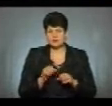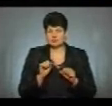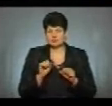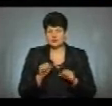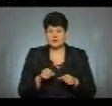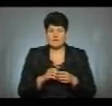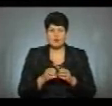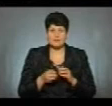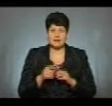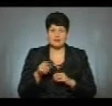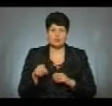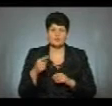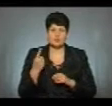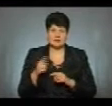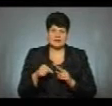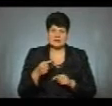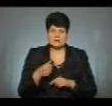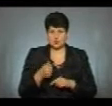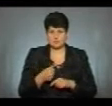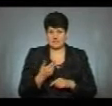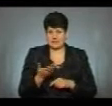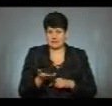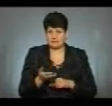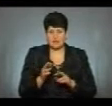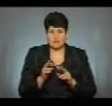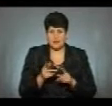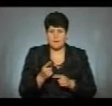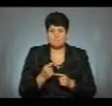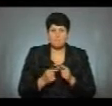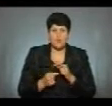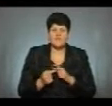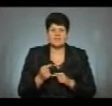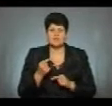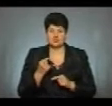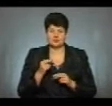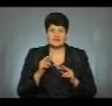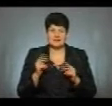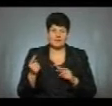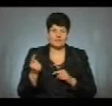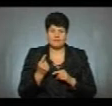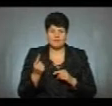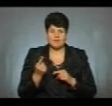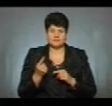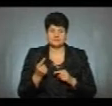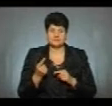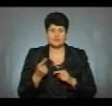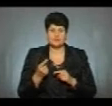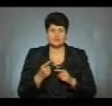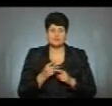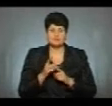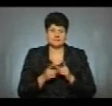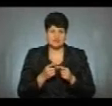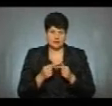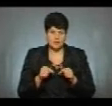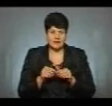думку, проблема номер один на наступний рік, як повернути, як, по-перше, звичайно, трансформувати ці органи, а по-друге,